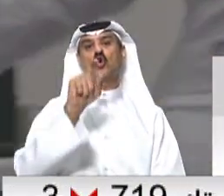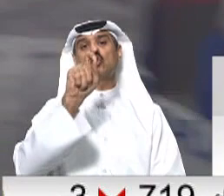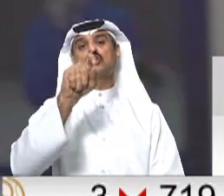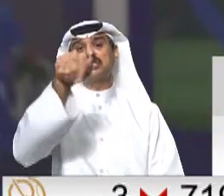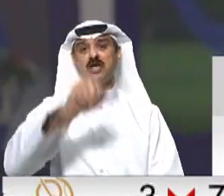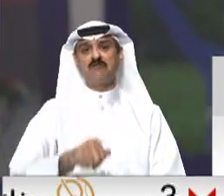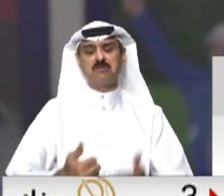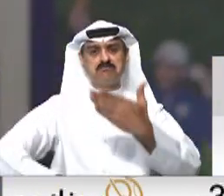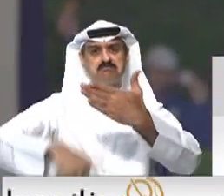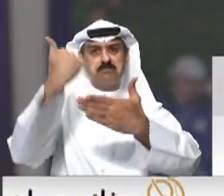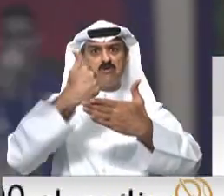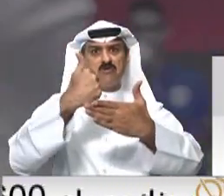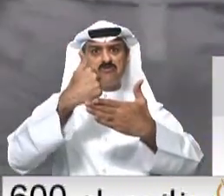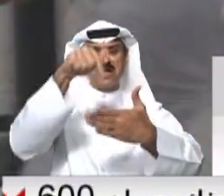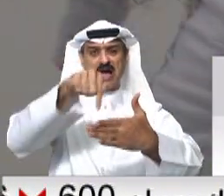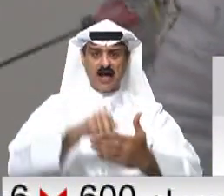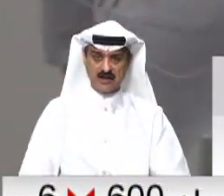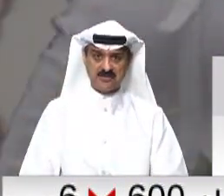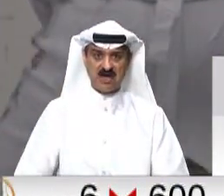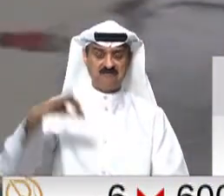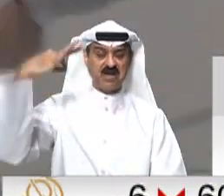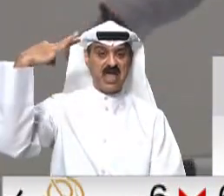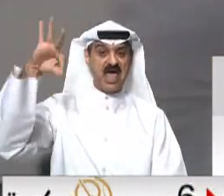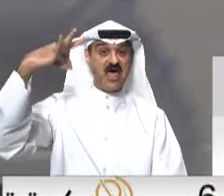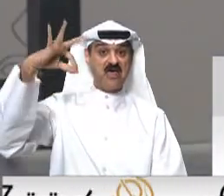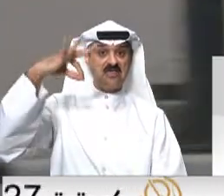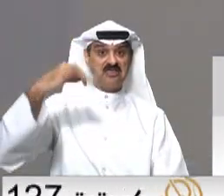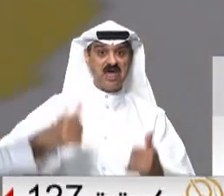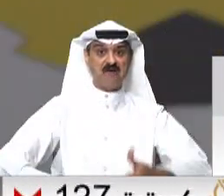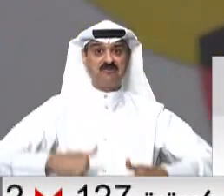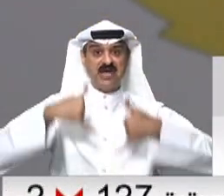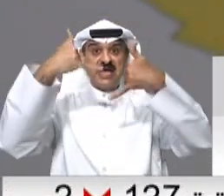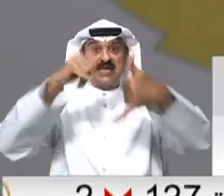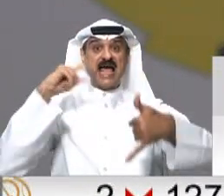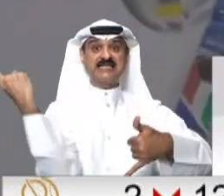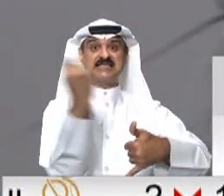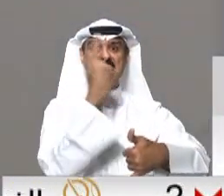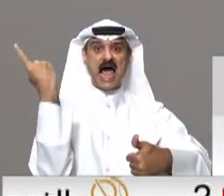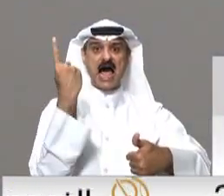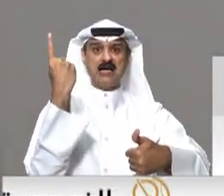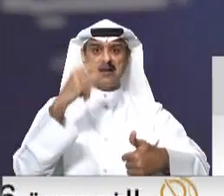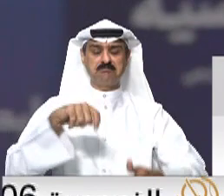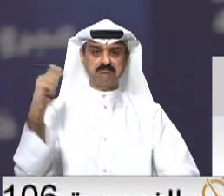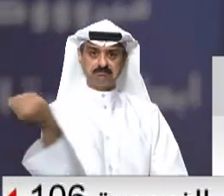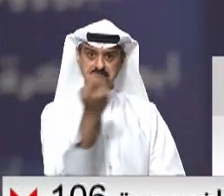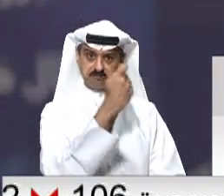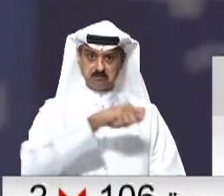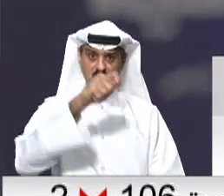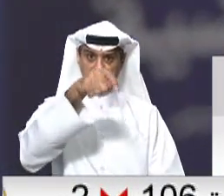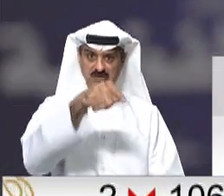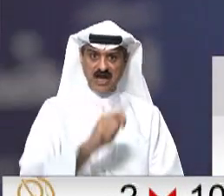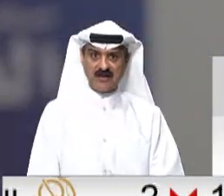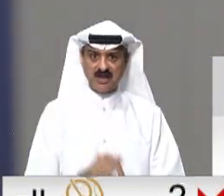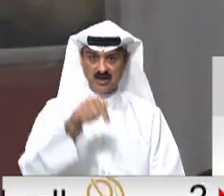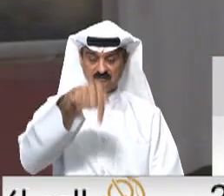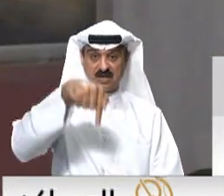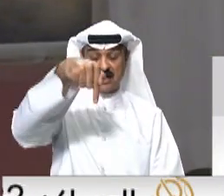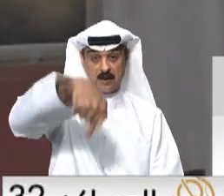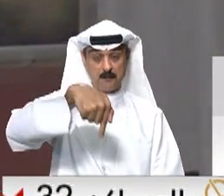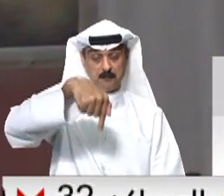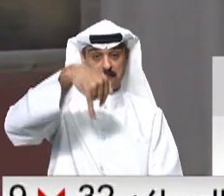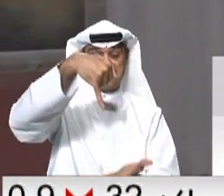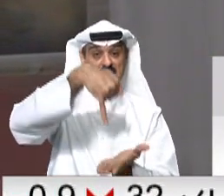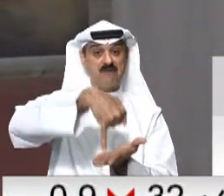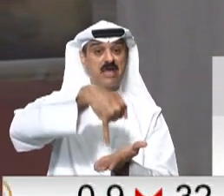وذلك بعد تحقيقه ذهبية بطولة كأس العالم للمبارزة بفئة السابر ساتلايت والتي أقيمت في مقر